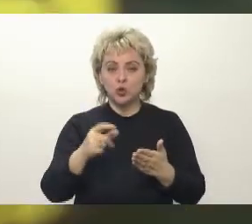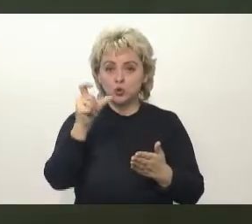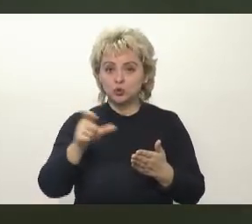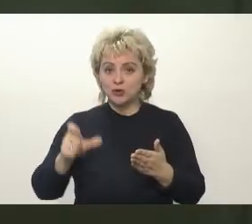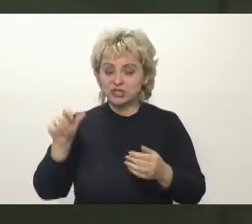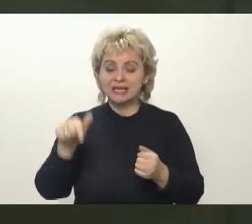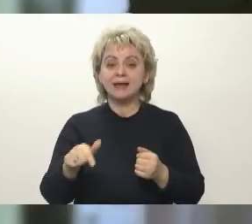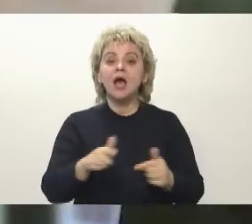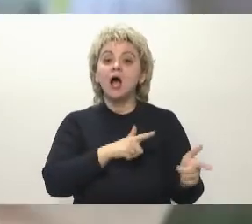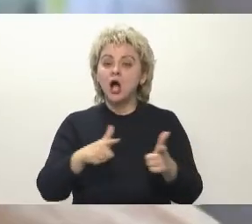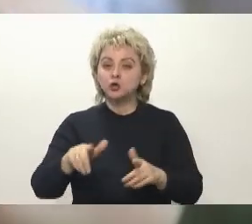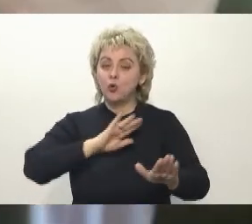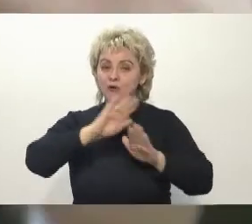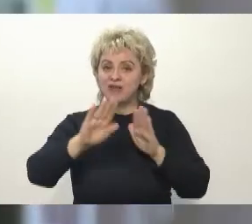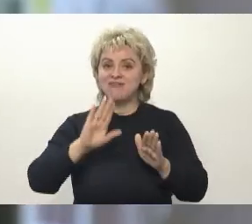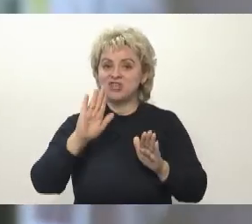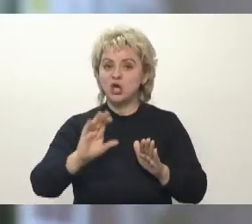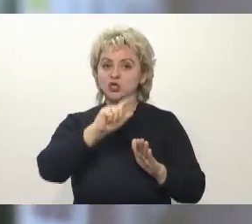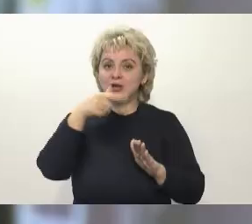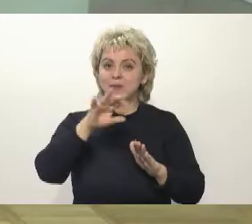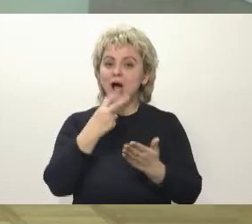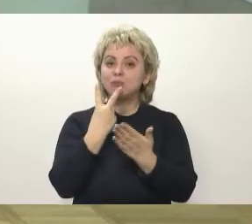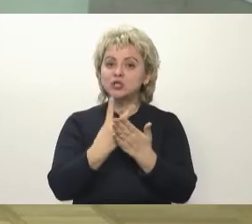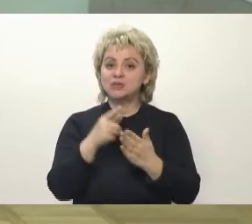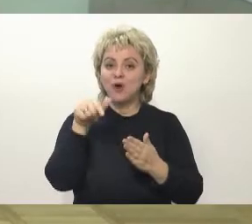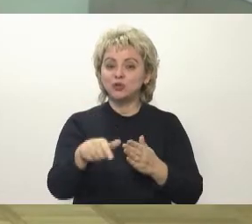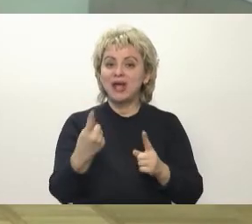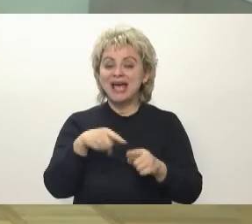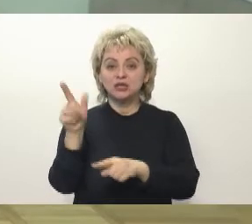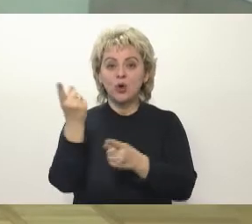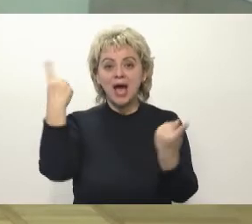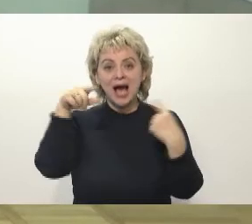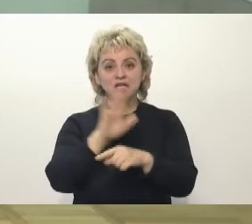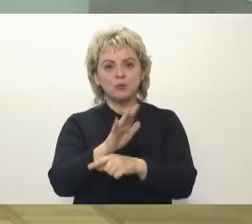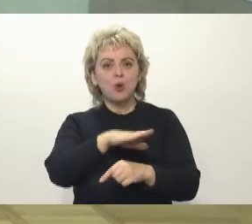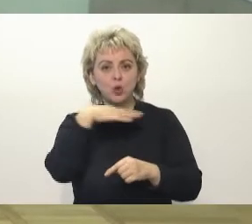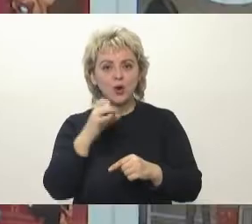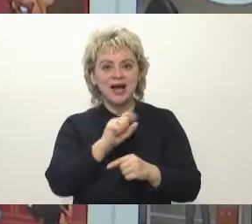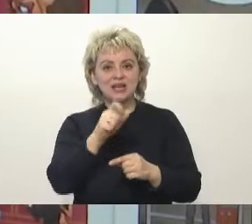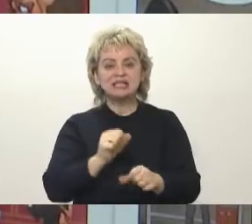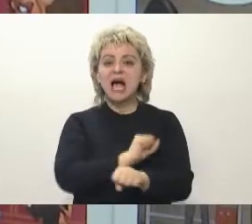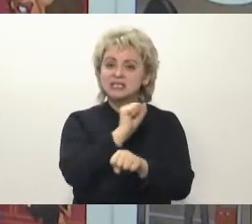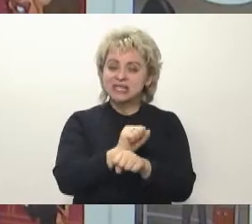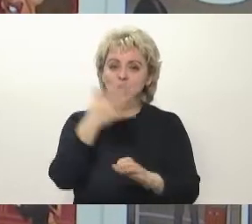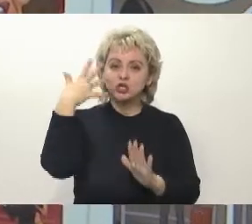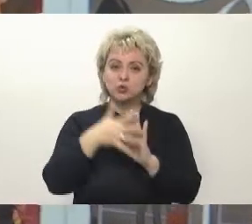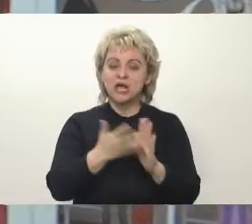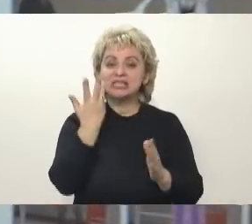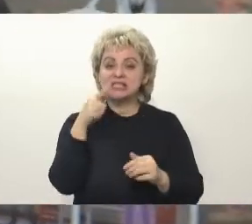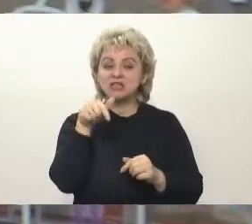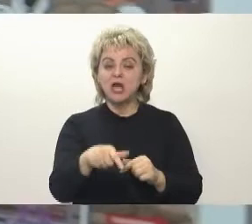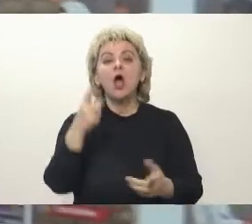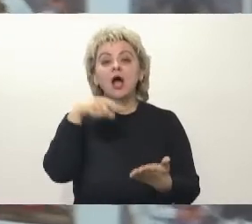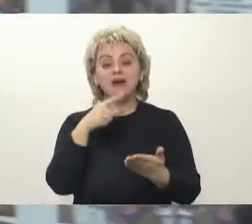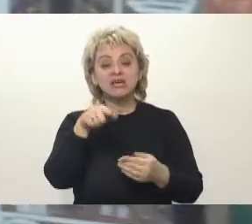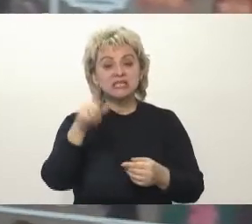поп-арта. Готовя выставку, Виталий Щербак пересматривал эту анимацию сотни раз. Делал стоп-кадры и изучал цвета. Хотя и